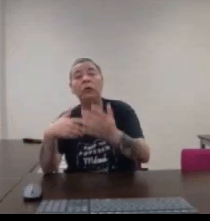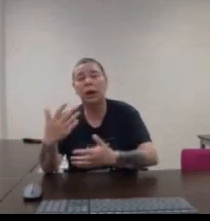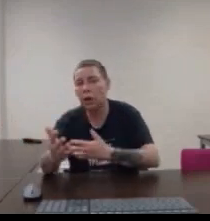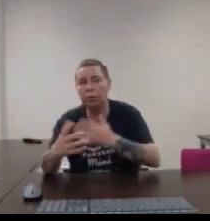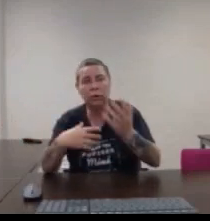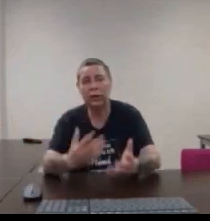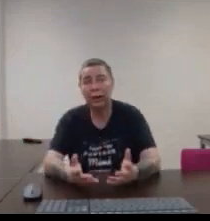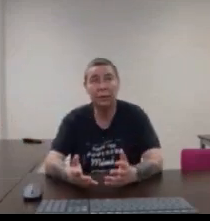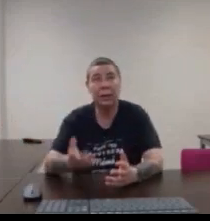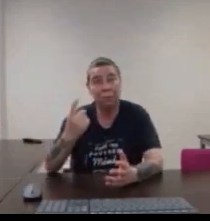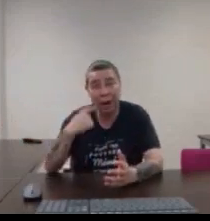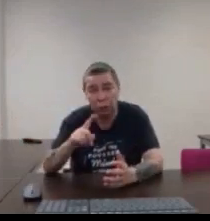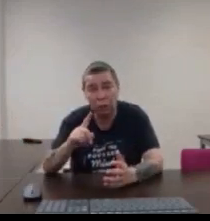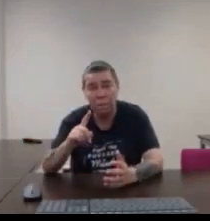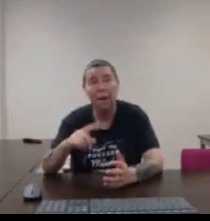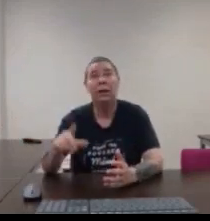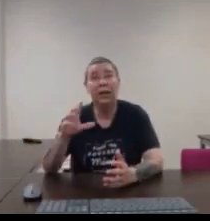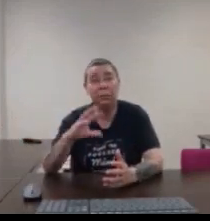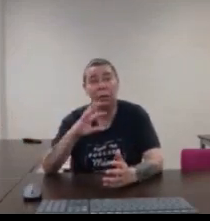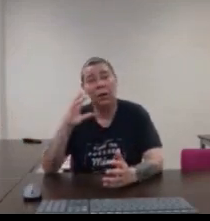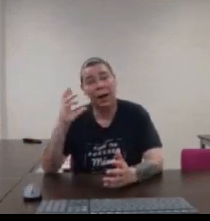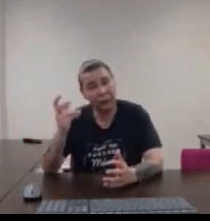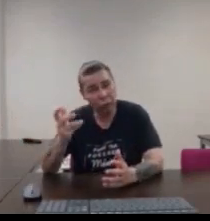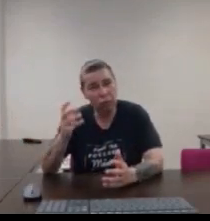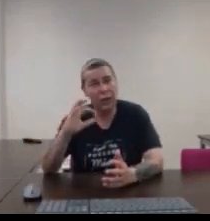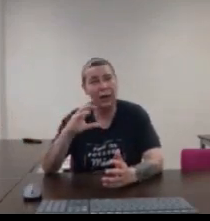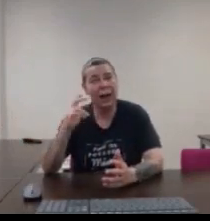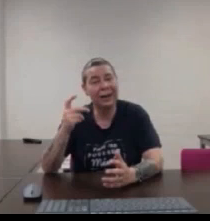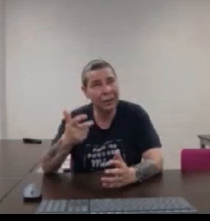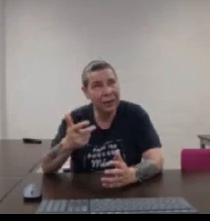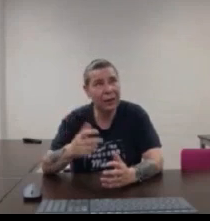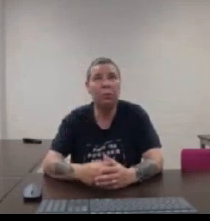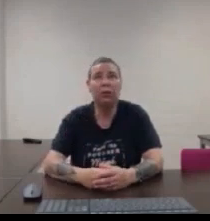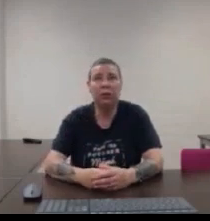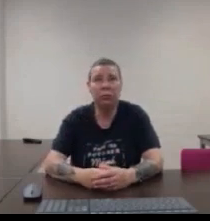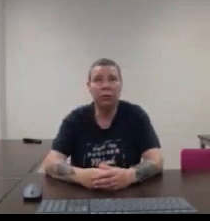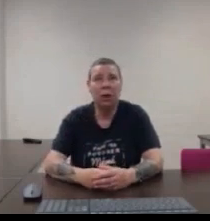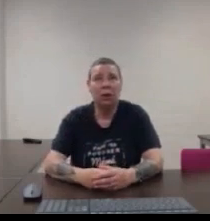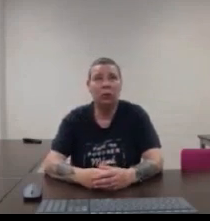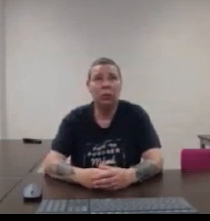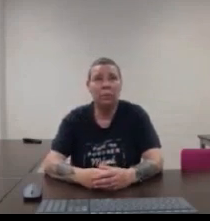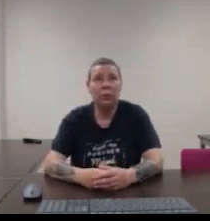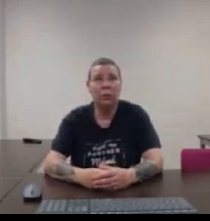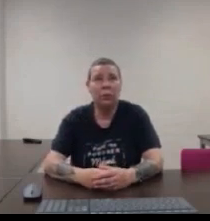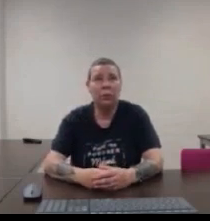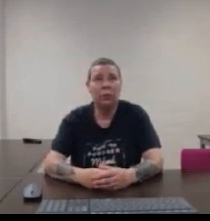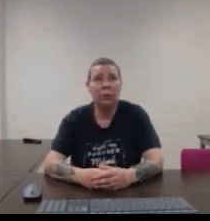ans, devenir myope ou devenir astigmate. Par contre, il peut accentuer et accélérer le processus